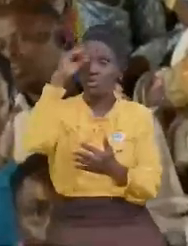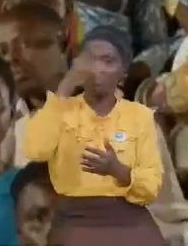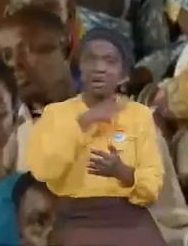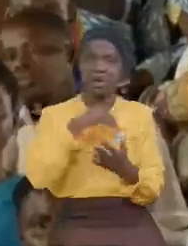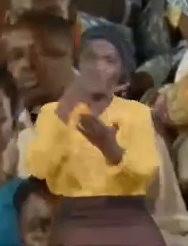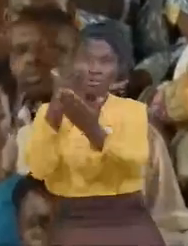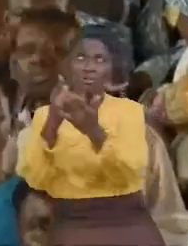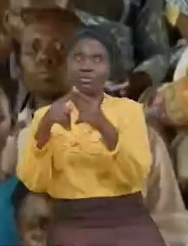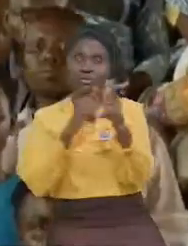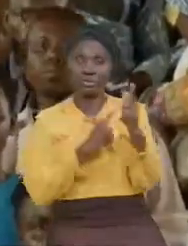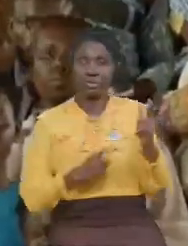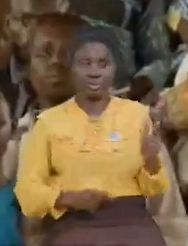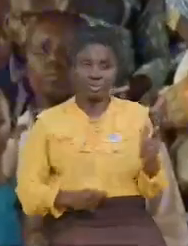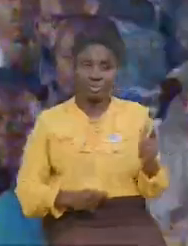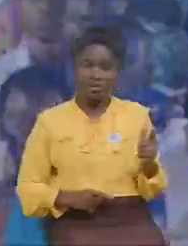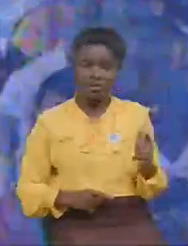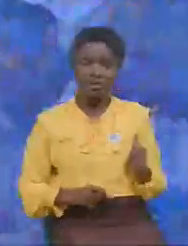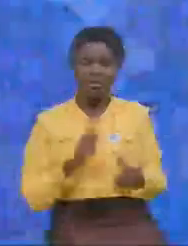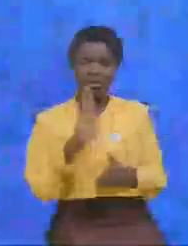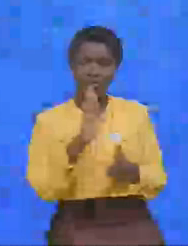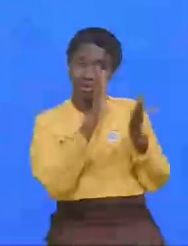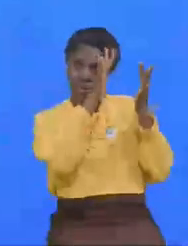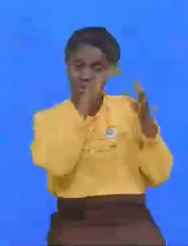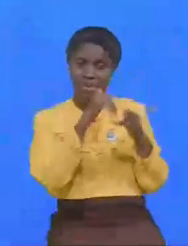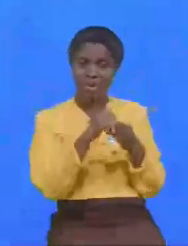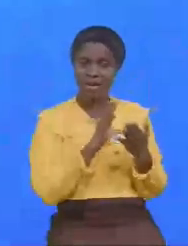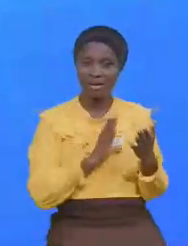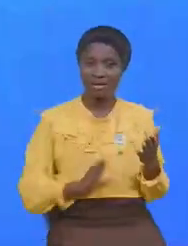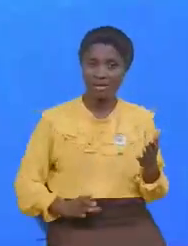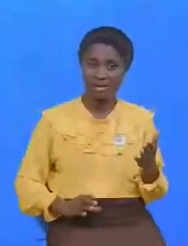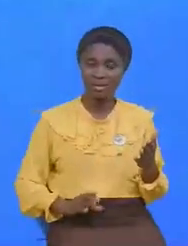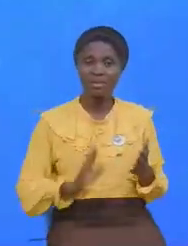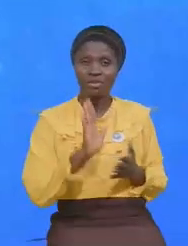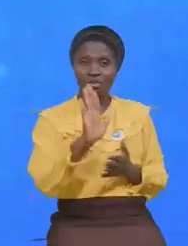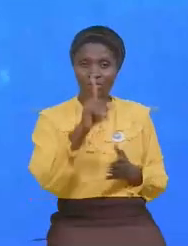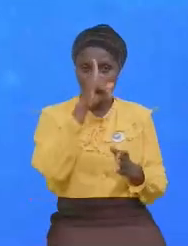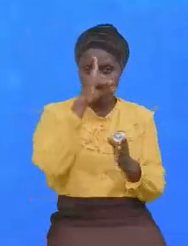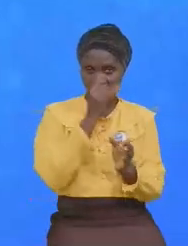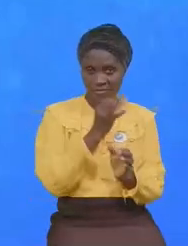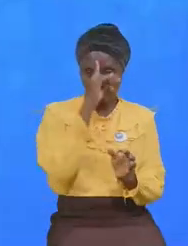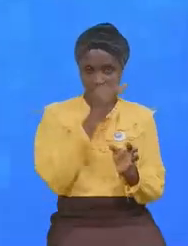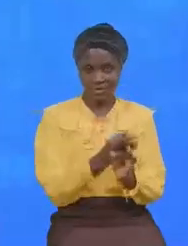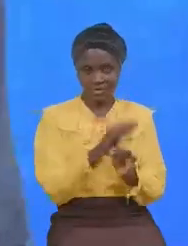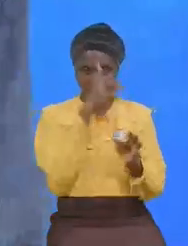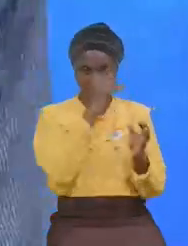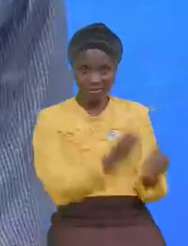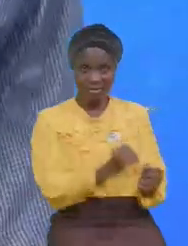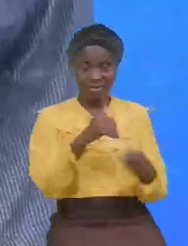Seigneur. Ton espérance en Christ, ta foi en Christ,